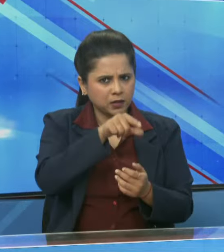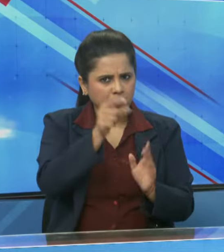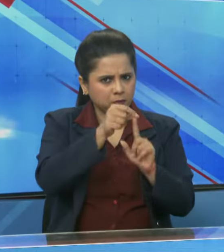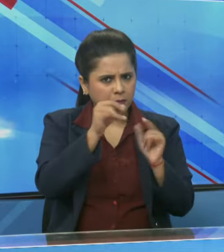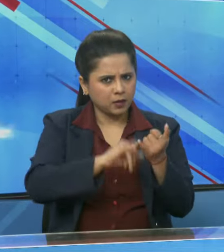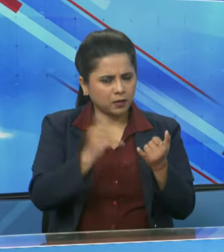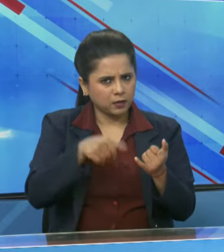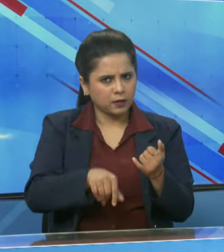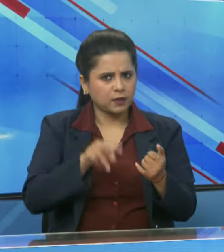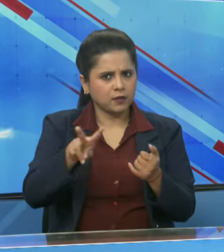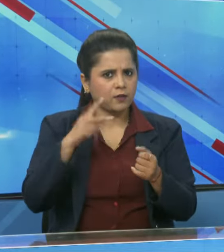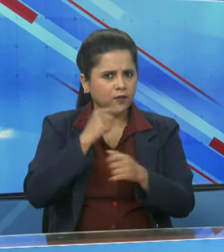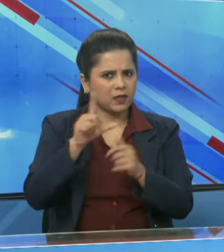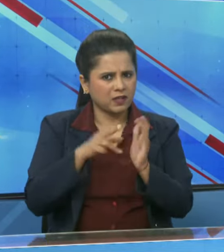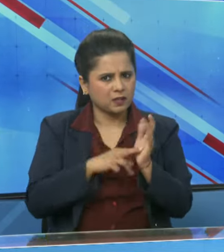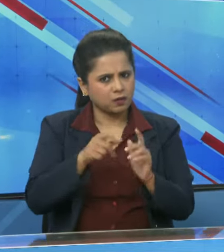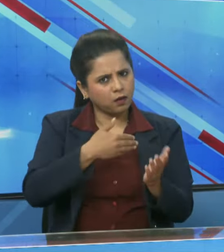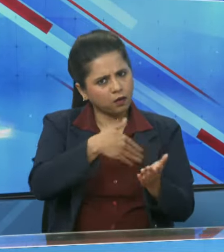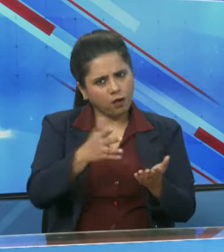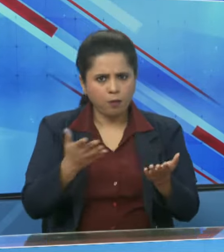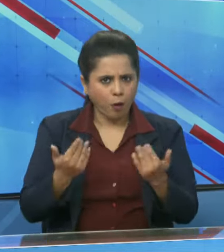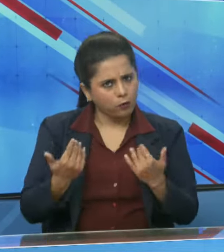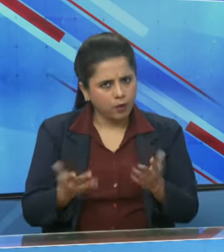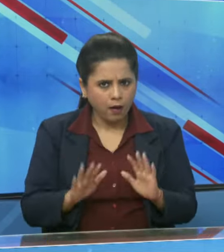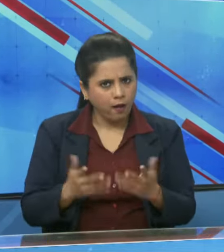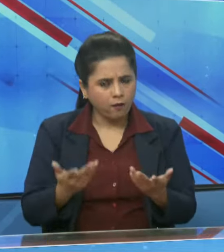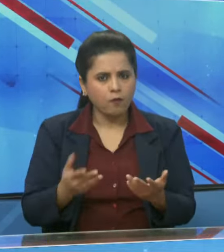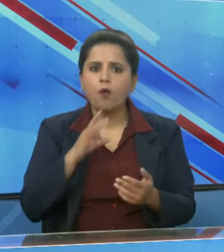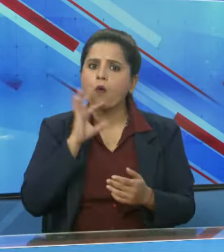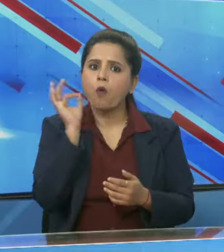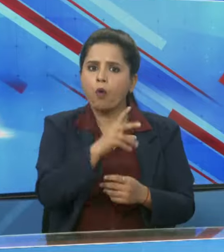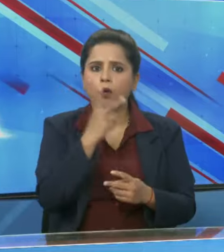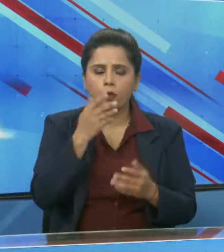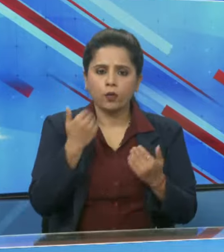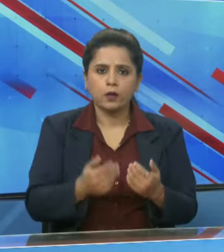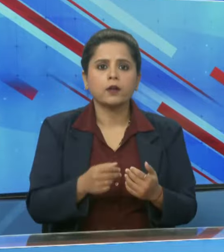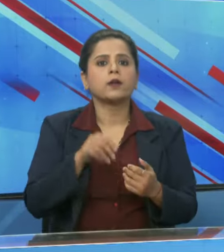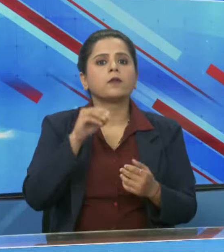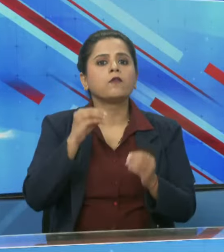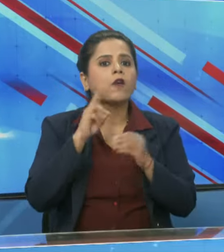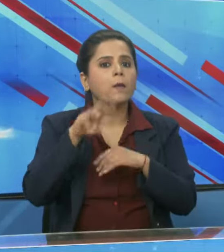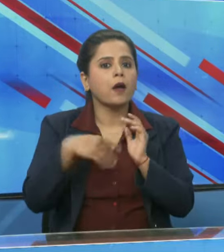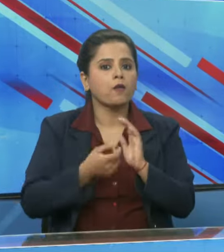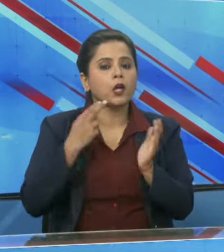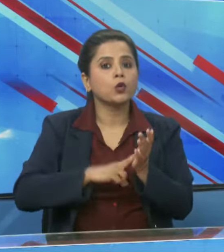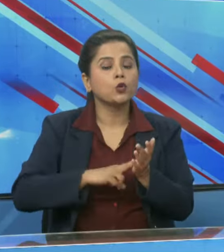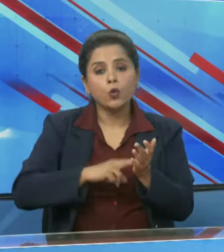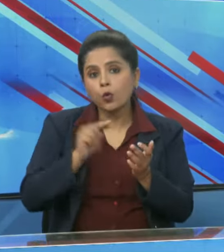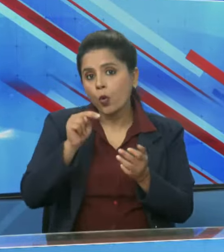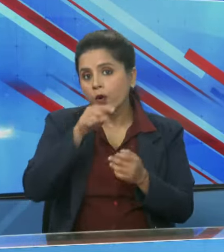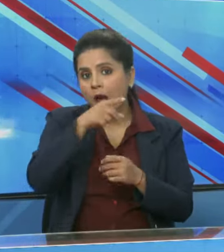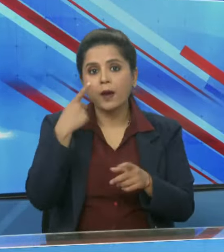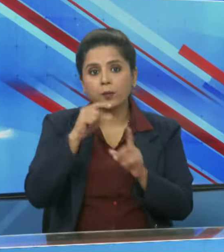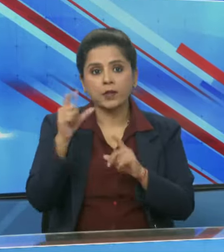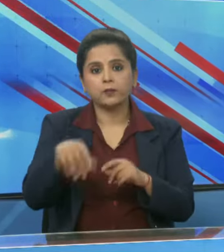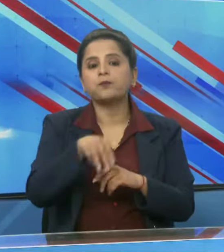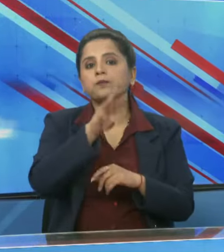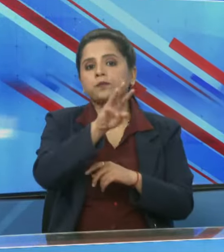को विजिलेंस विभाग इस तरह हटा सकता है। ऑर्डर के हिसाब से विभव के खिलाफ नोएडा में IPC की धारा